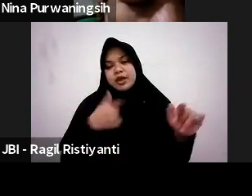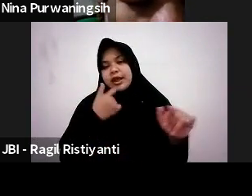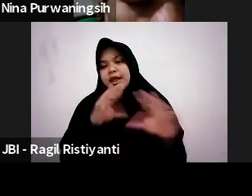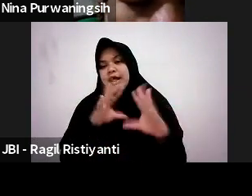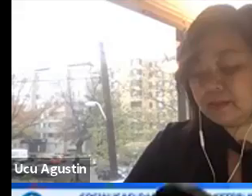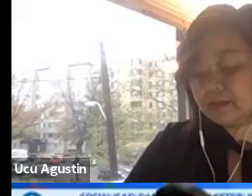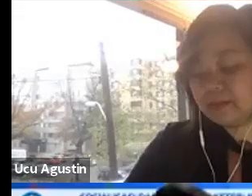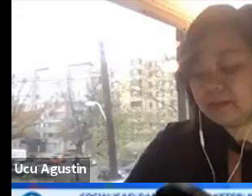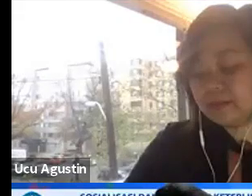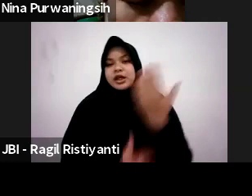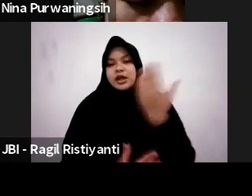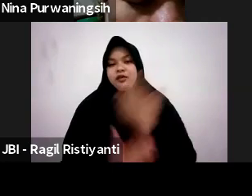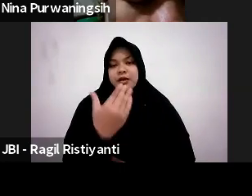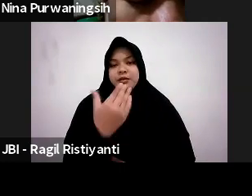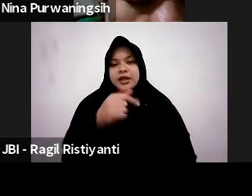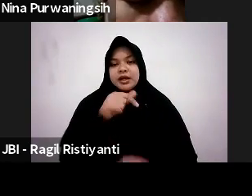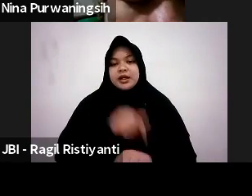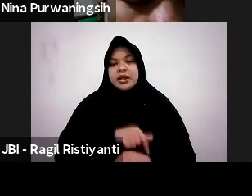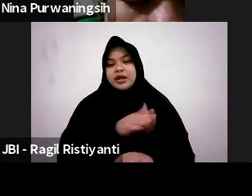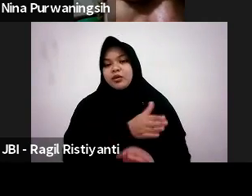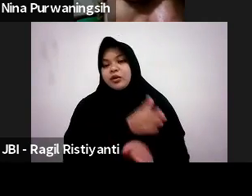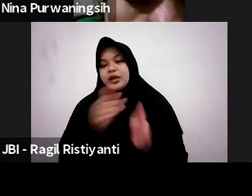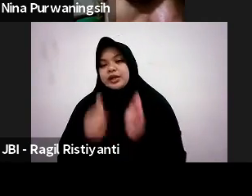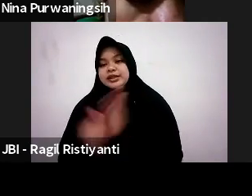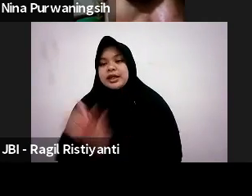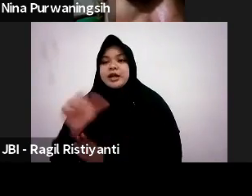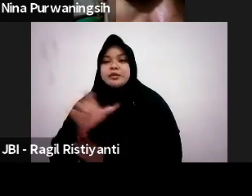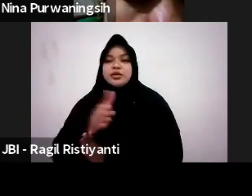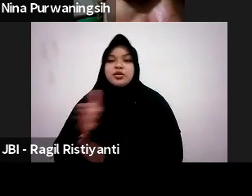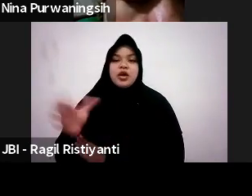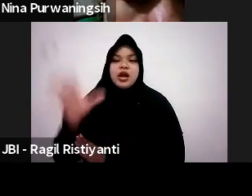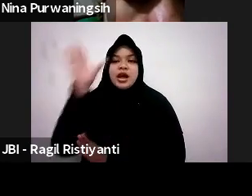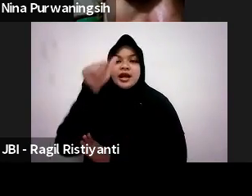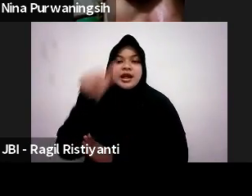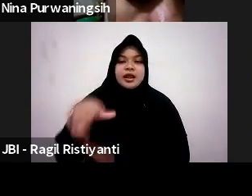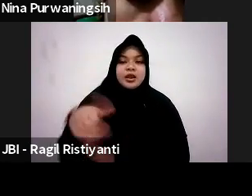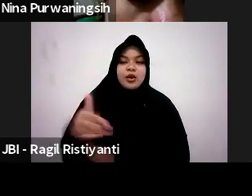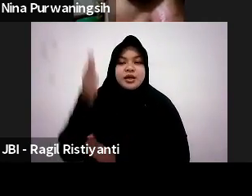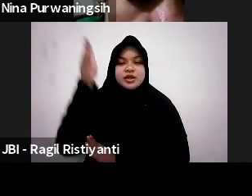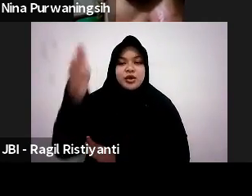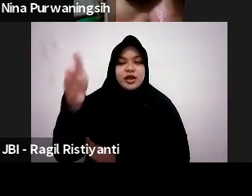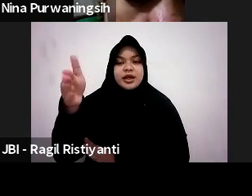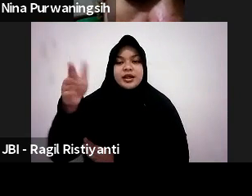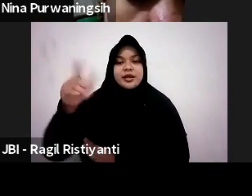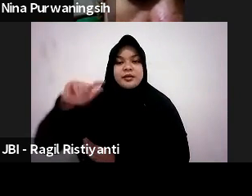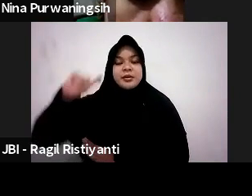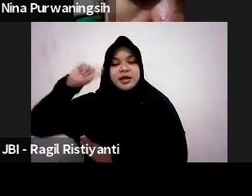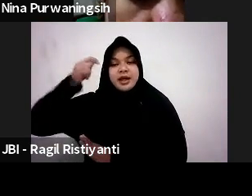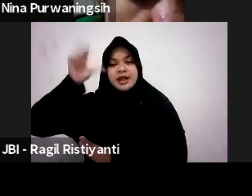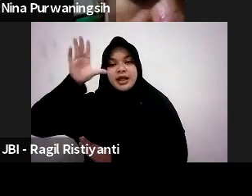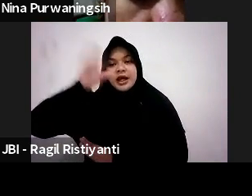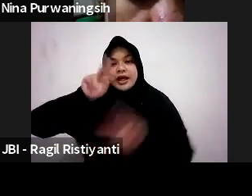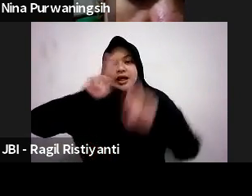a momentum berikutnya adalah hari ini atau besok tepatnya kita memperingati hari International